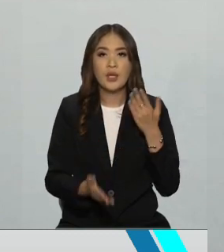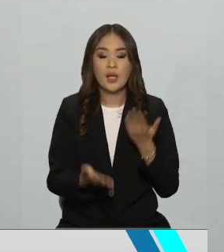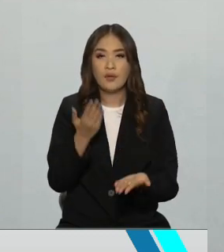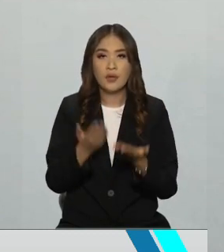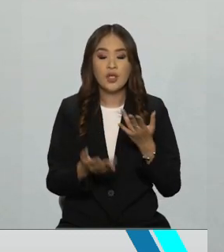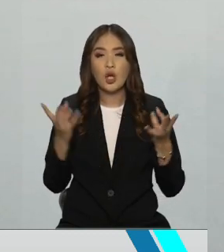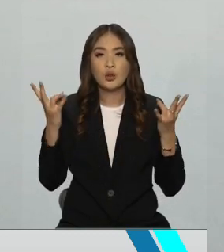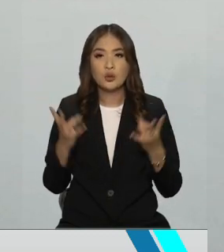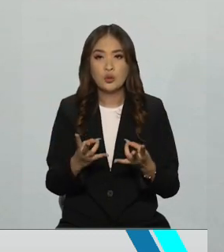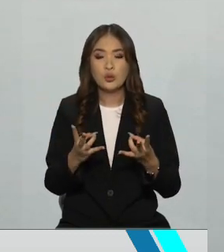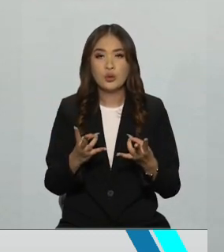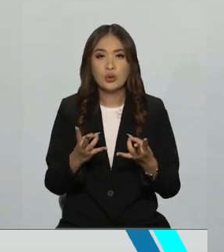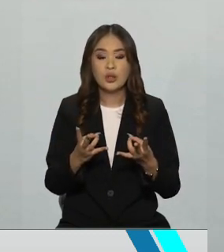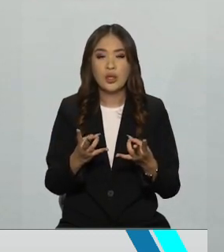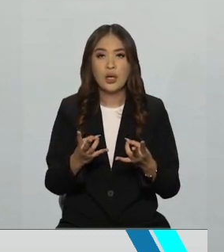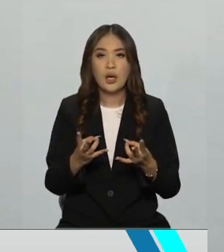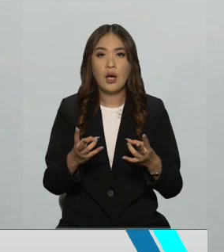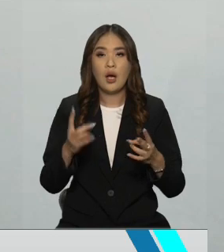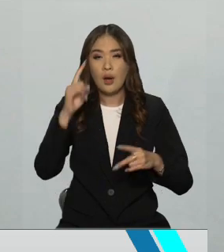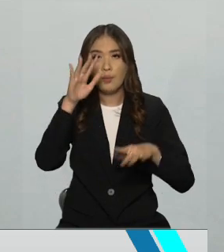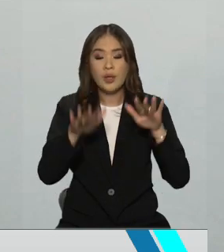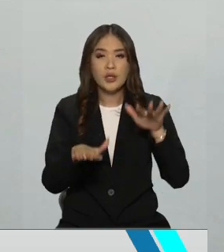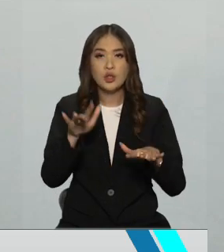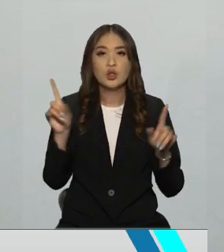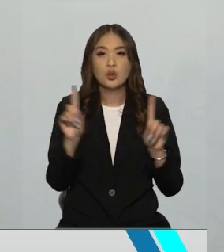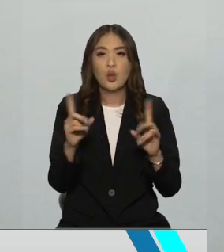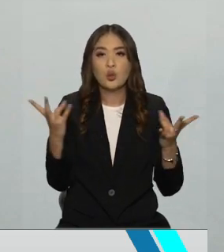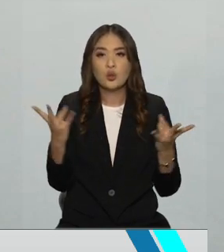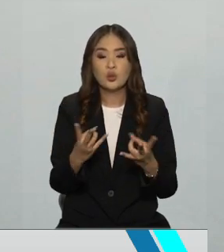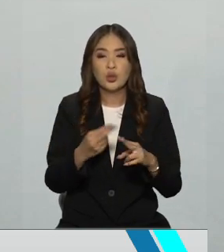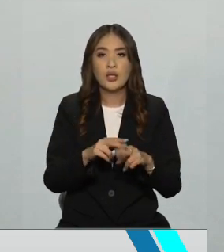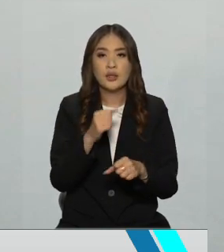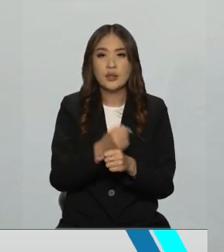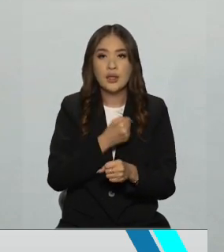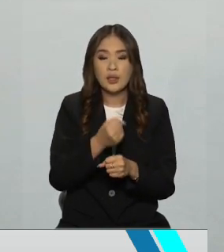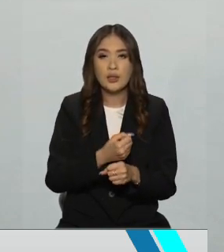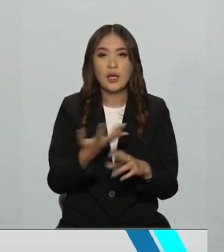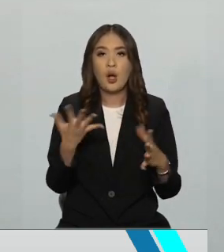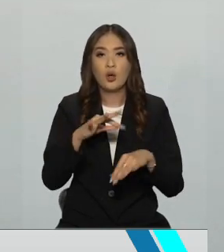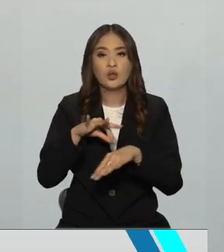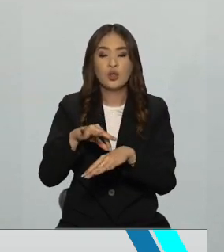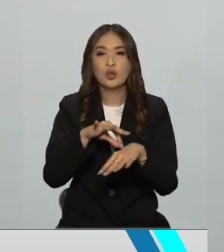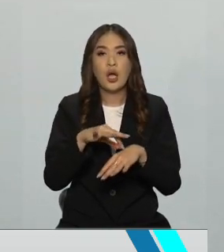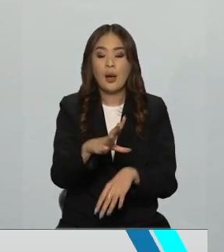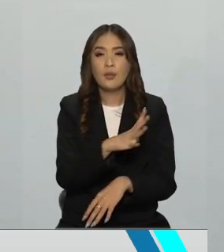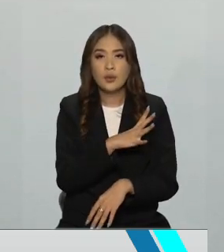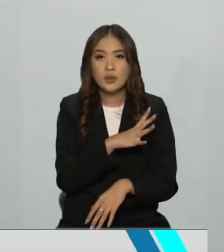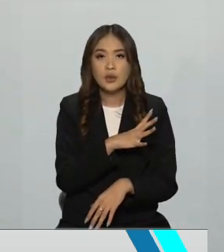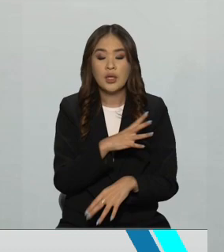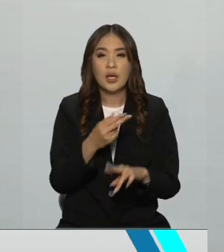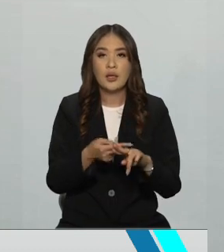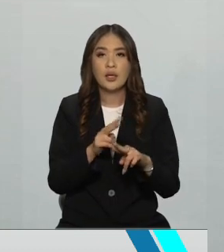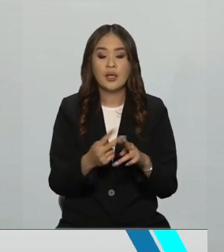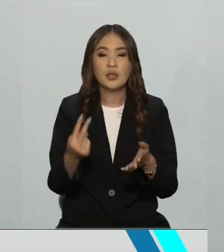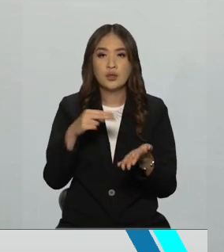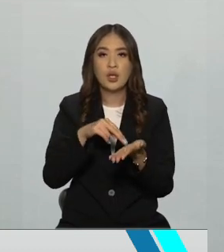наверное, нужно честно определить, что необходимо делать, определить, какой износ состояния